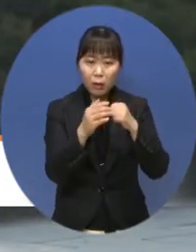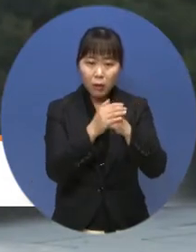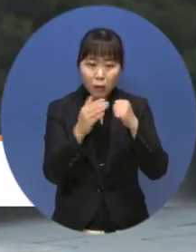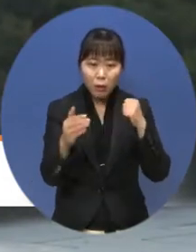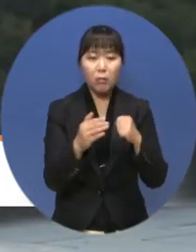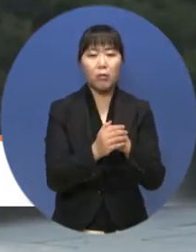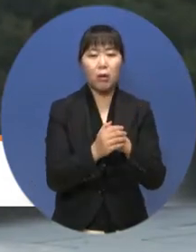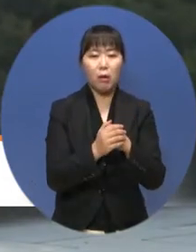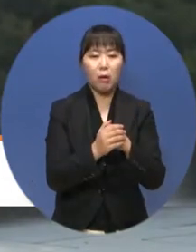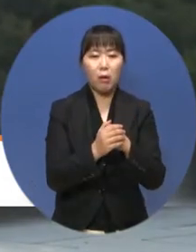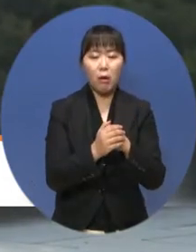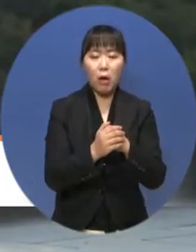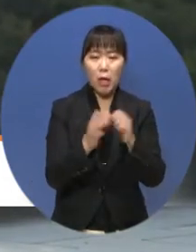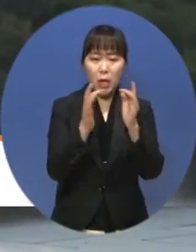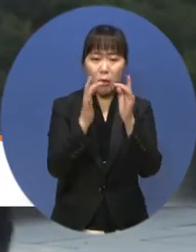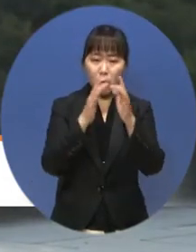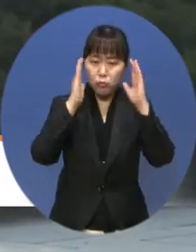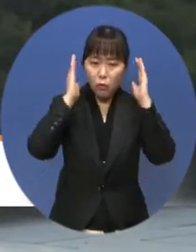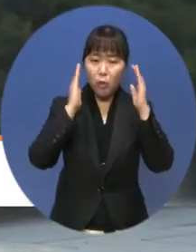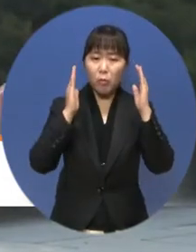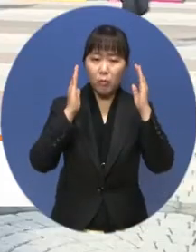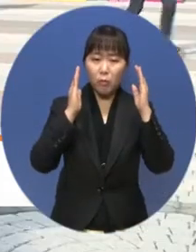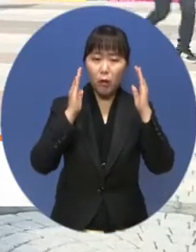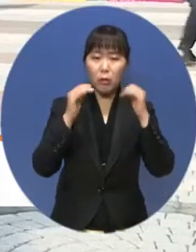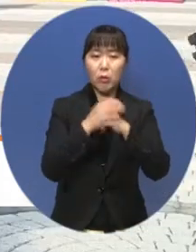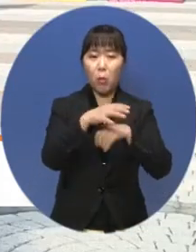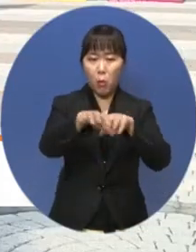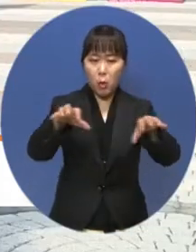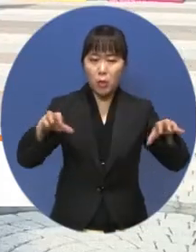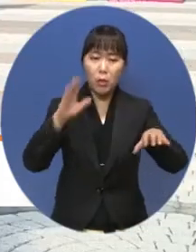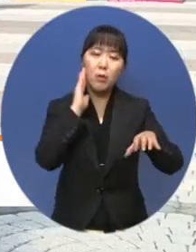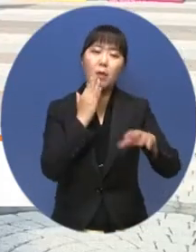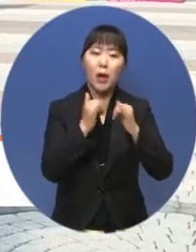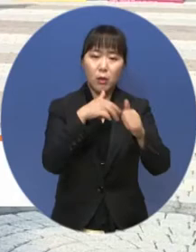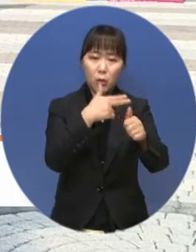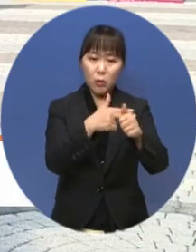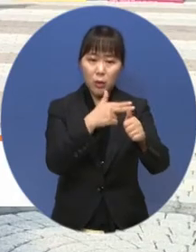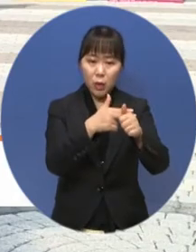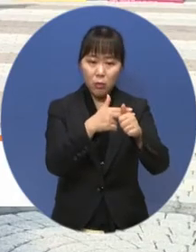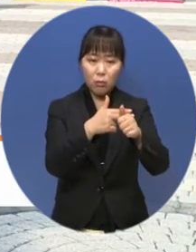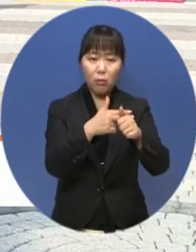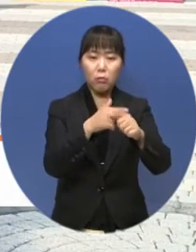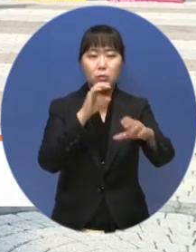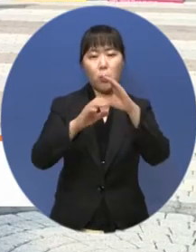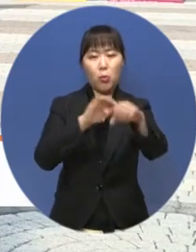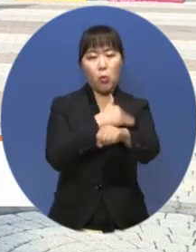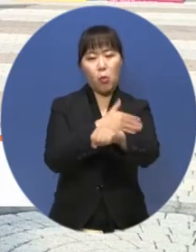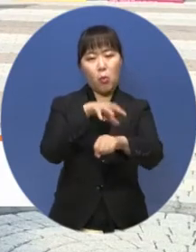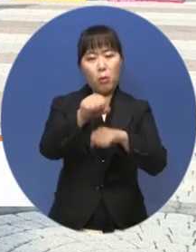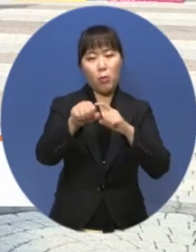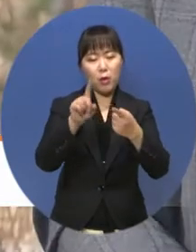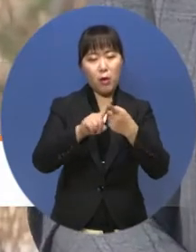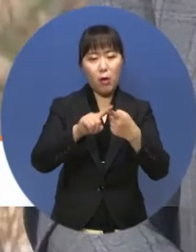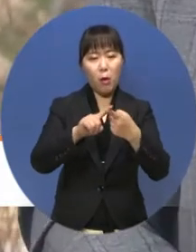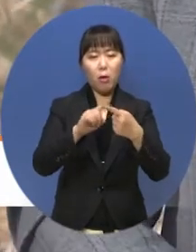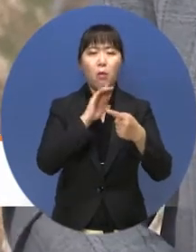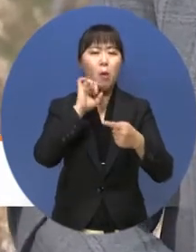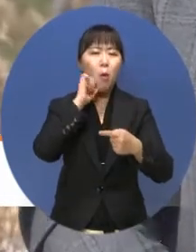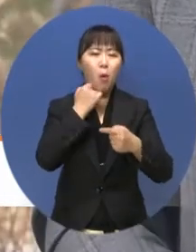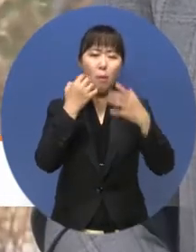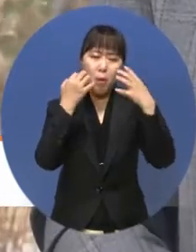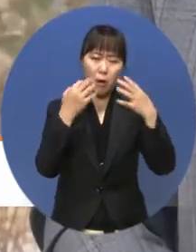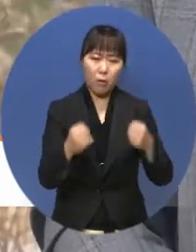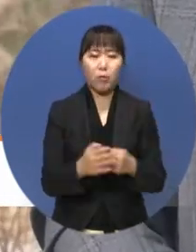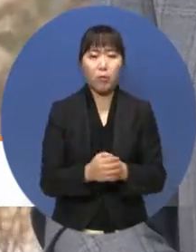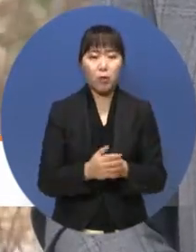수업이 온라인으로 전환되면서 현장에 있는 청각장애인 교사에게도 소통권 확보에 많은 어려움을 겪고